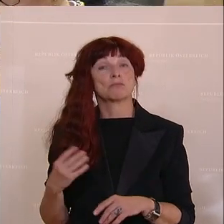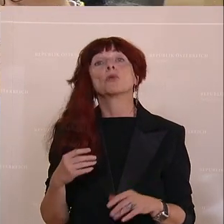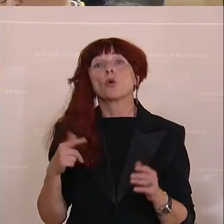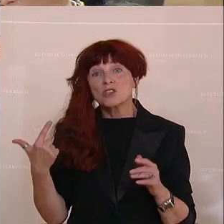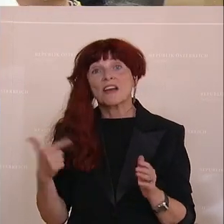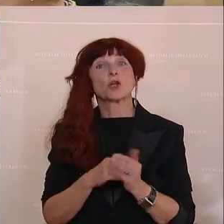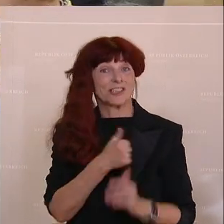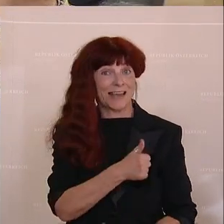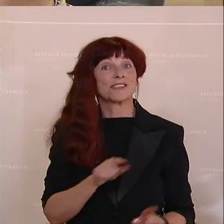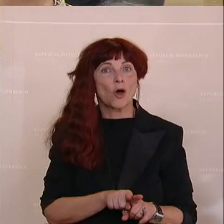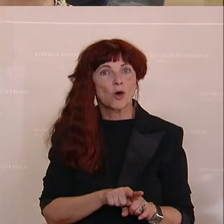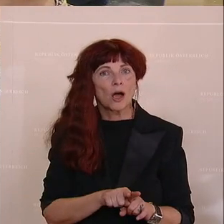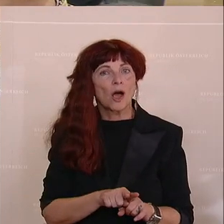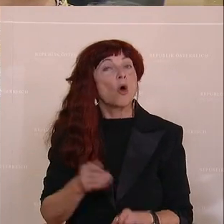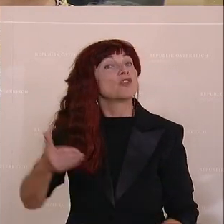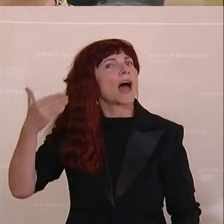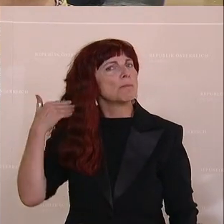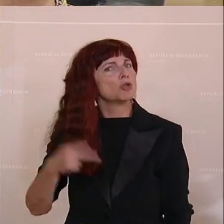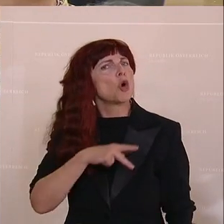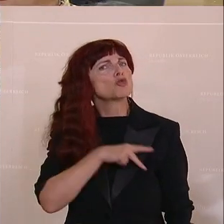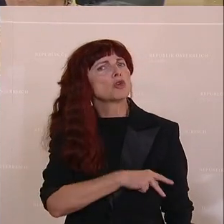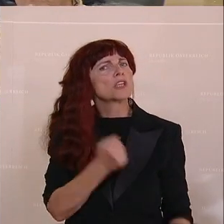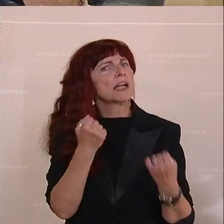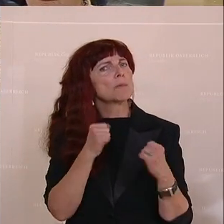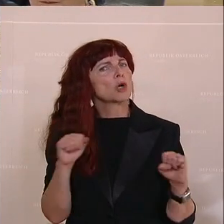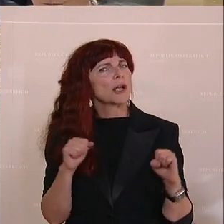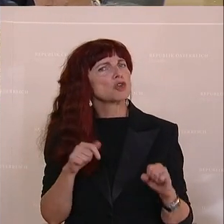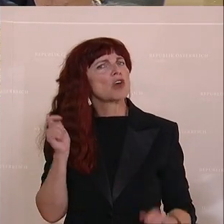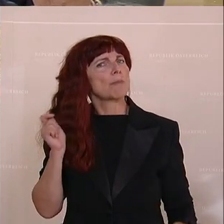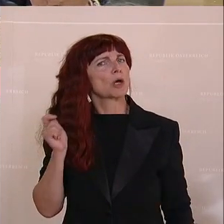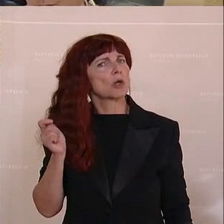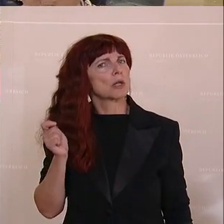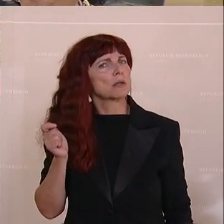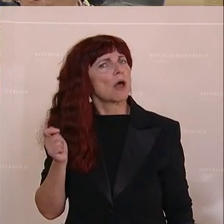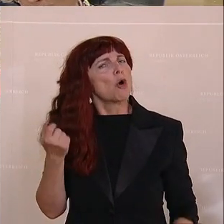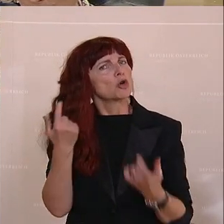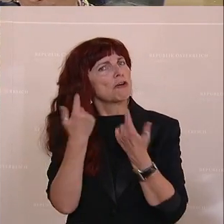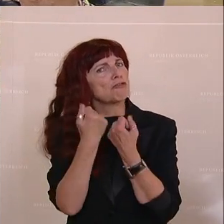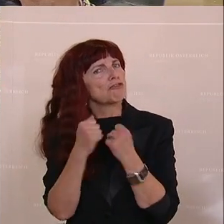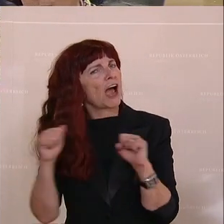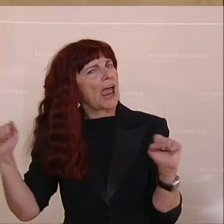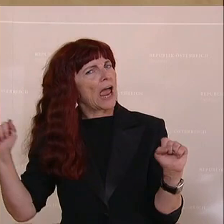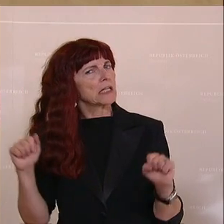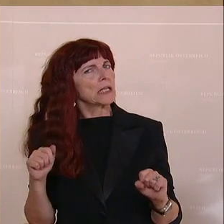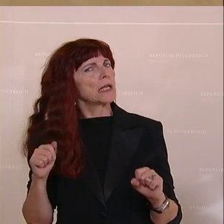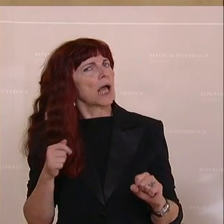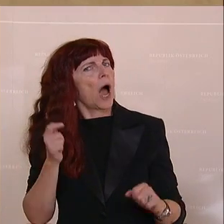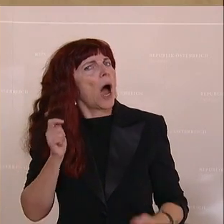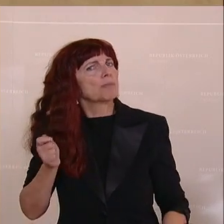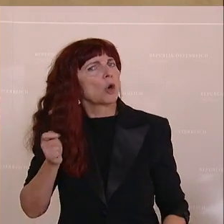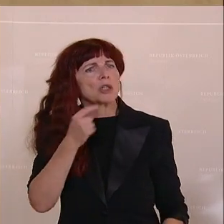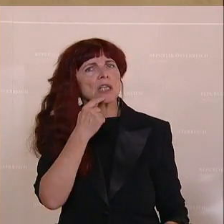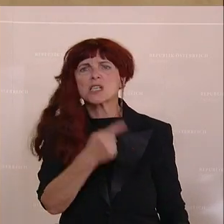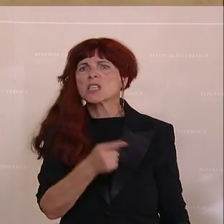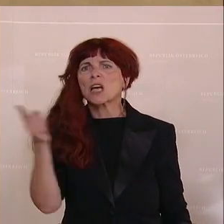dass damals von irgendeinem sozialdemokratischen Abgeordneten, von irgendeinem freiheitlichen Abgeordneten von Rostdeutscherei, von Dummverkaufen,